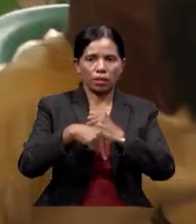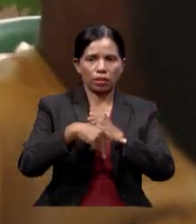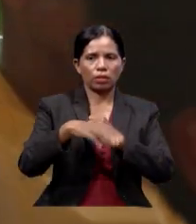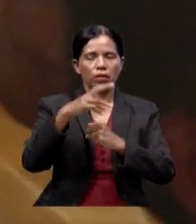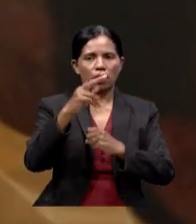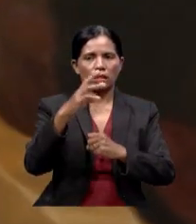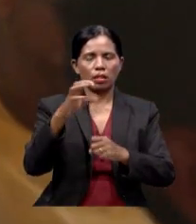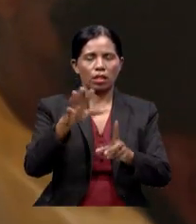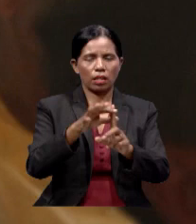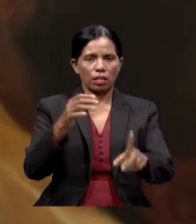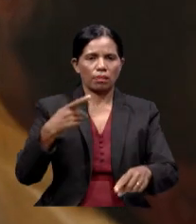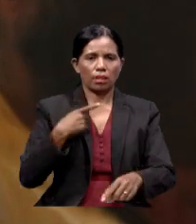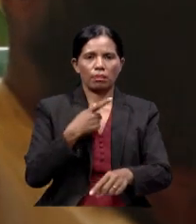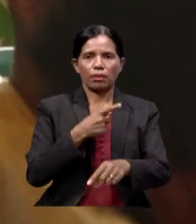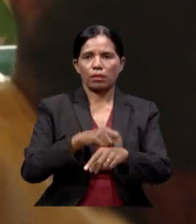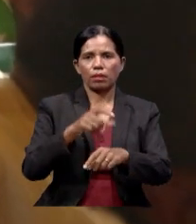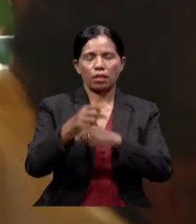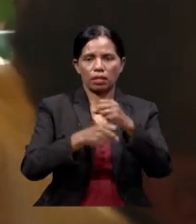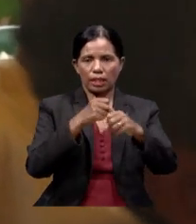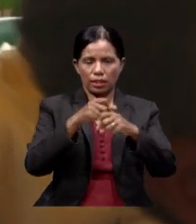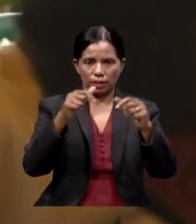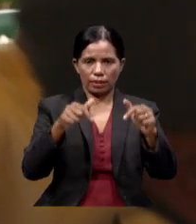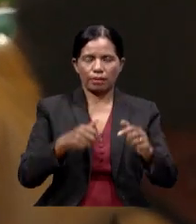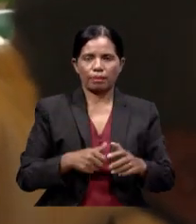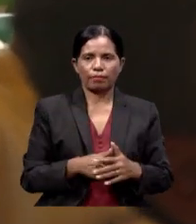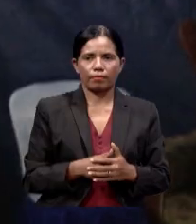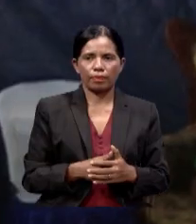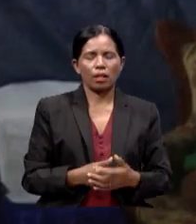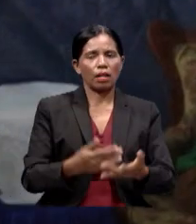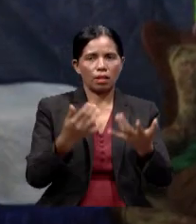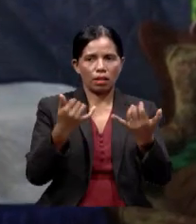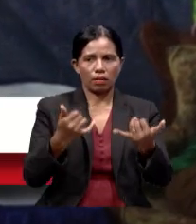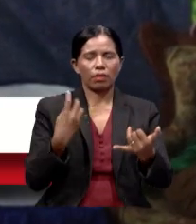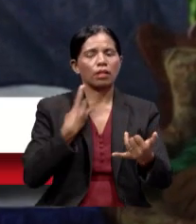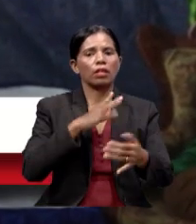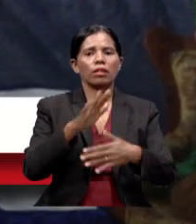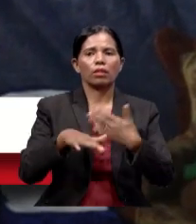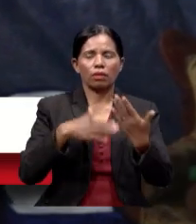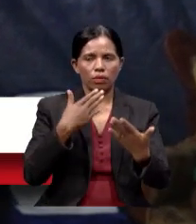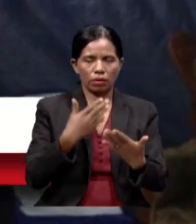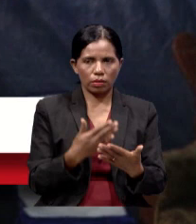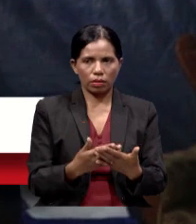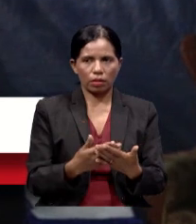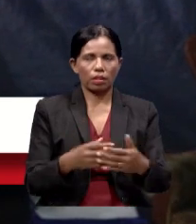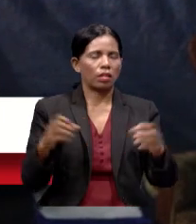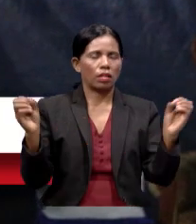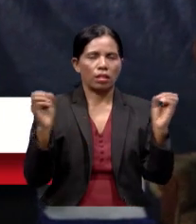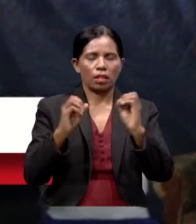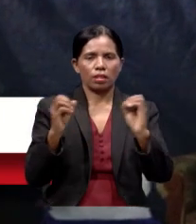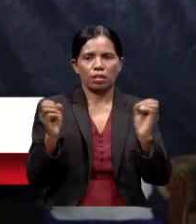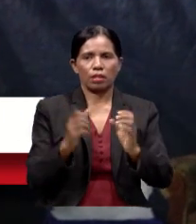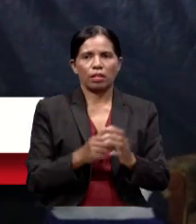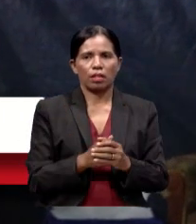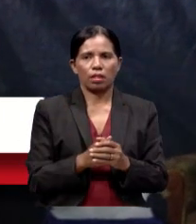eleison parlamentar tinanem. Situasaun agora itau totu laiha kawa.